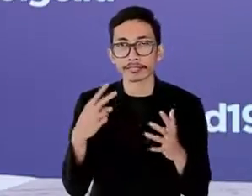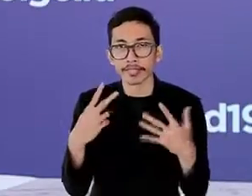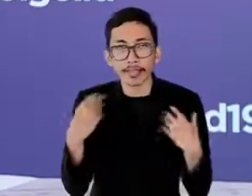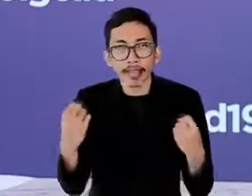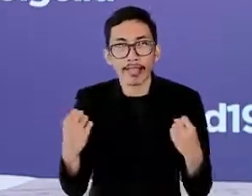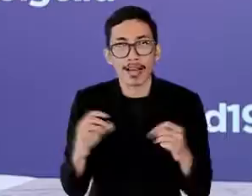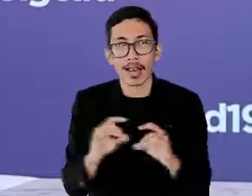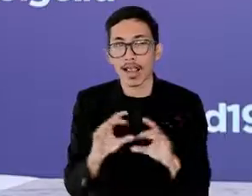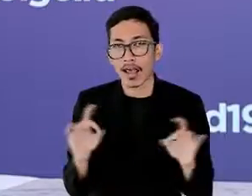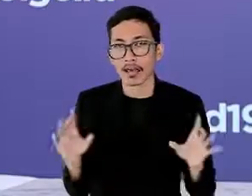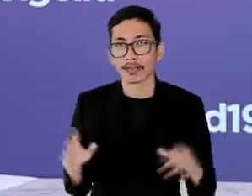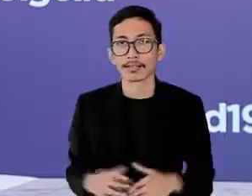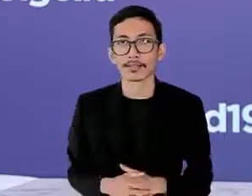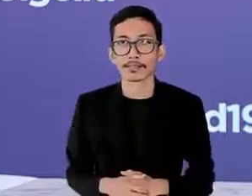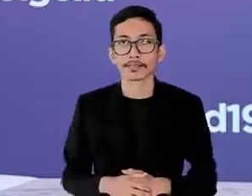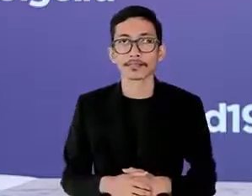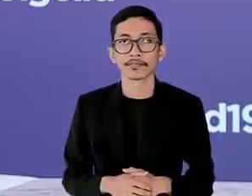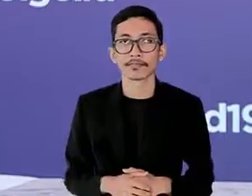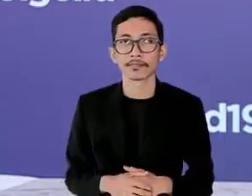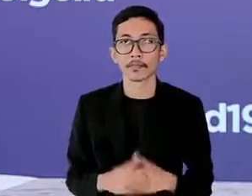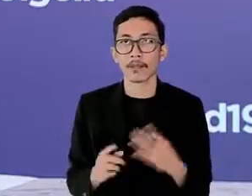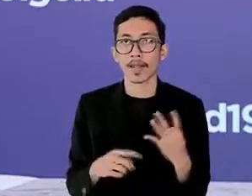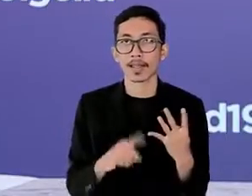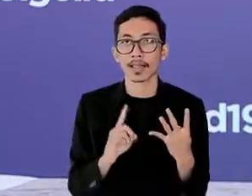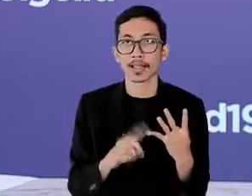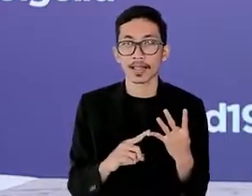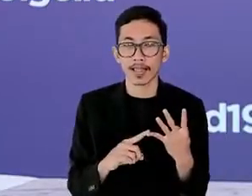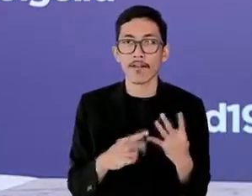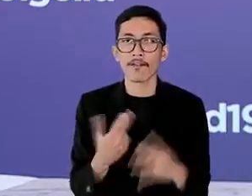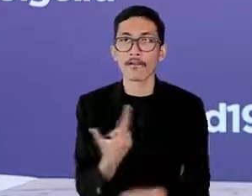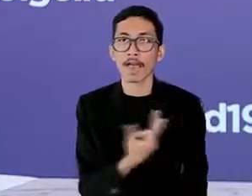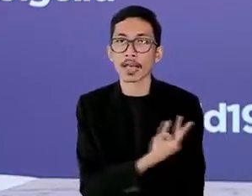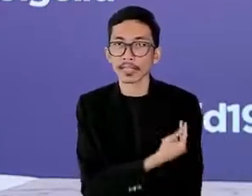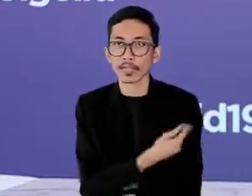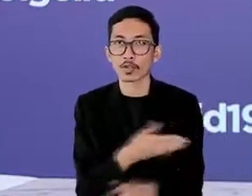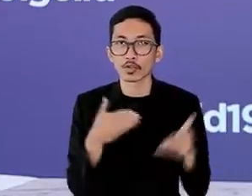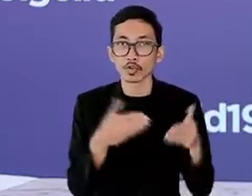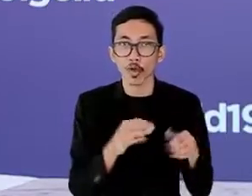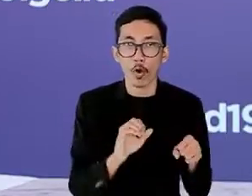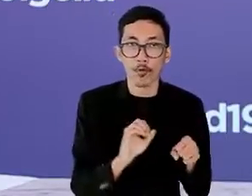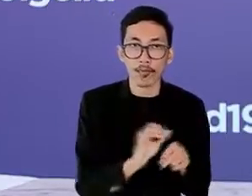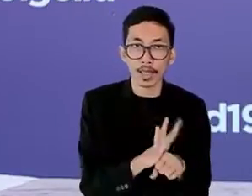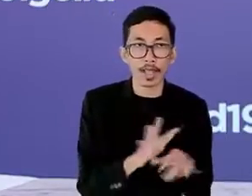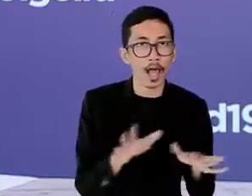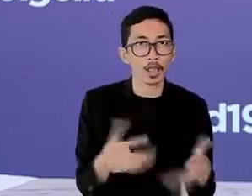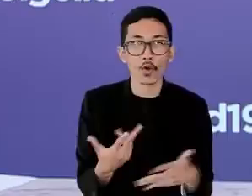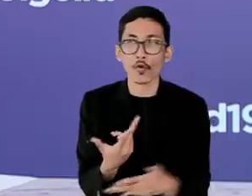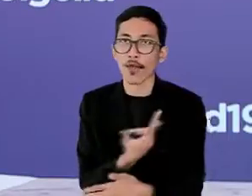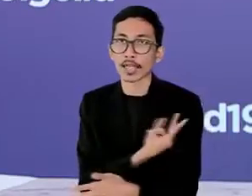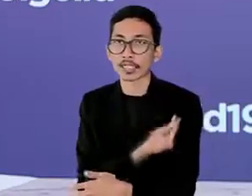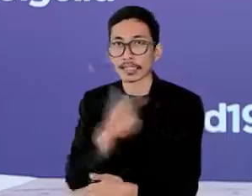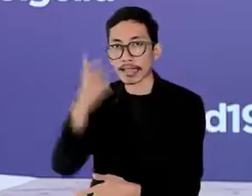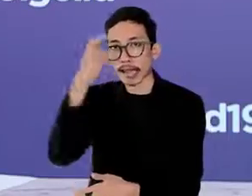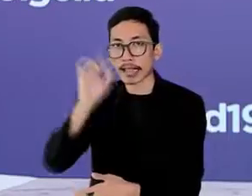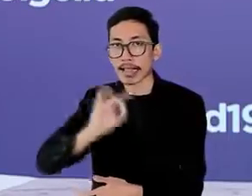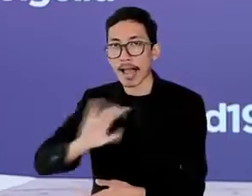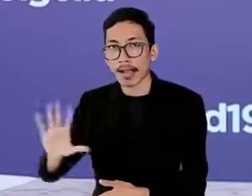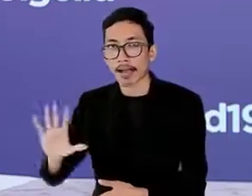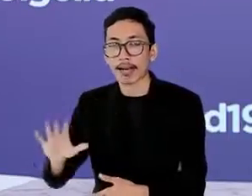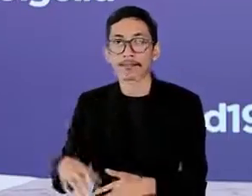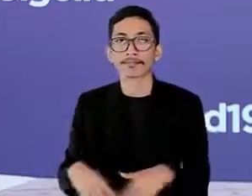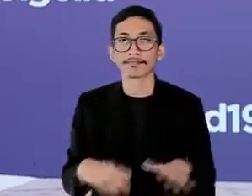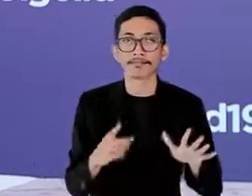Hai kemudian keempat melanjutkan vaksinasi covert 19 maupun vaksinasi penyakit esensial lainnya kelima